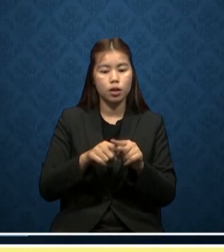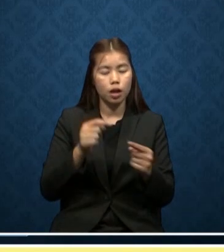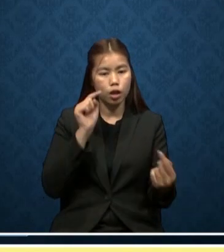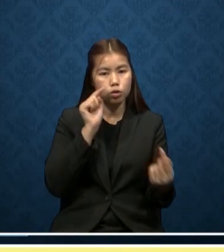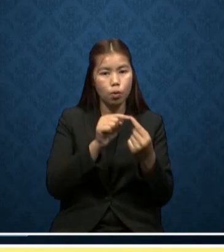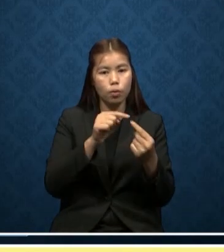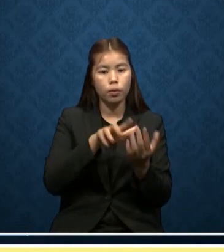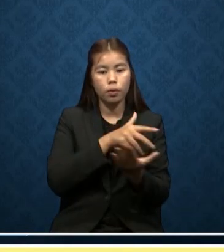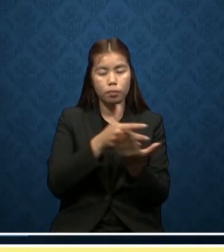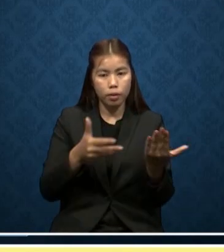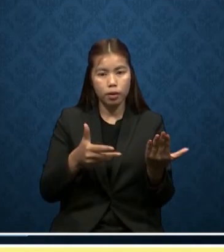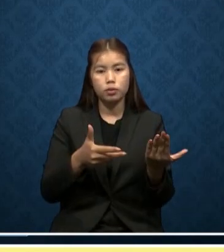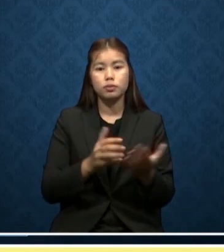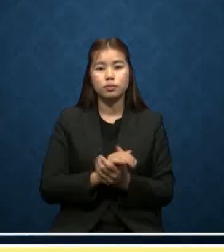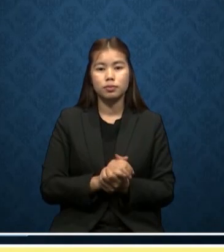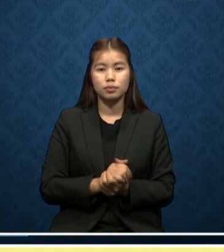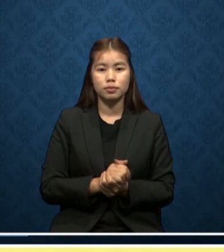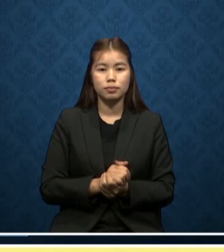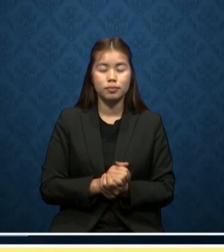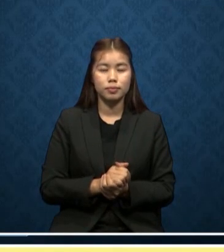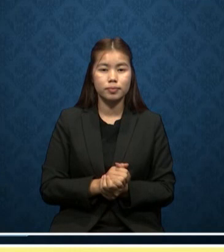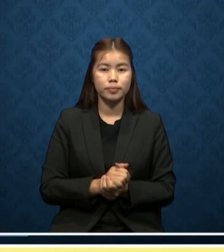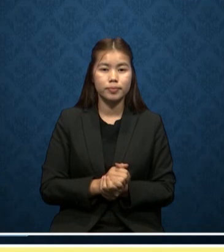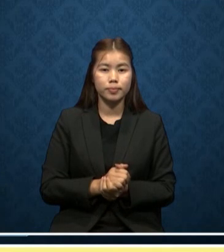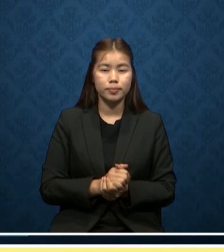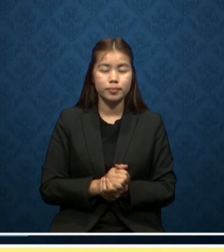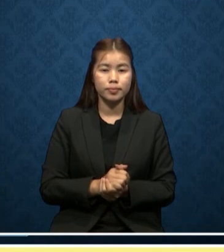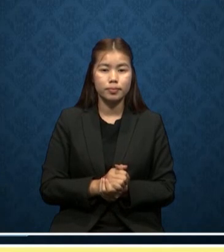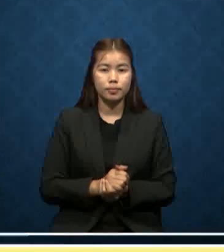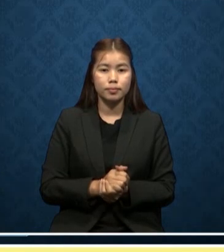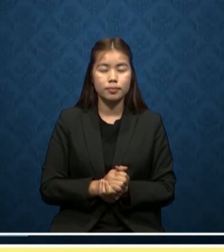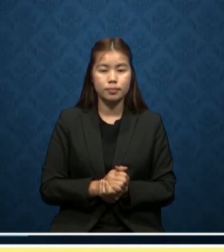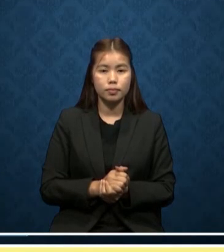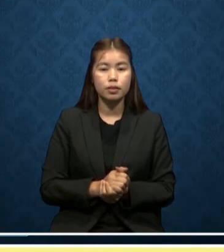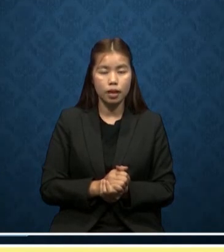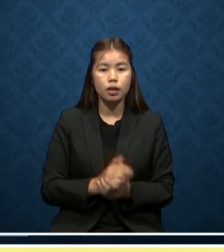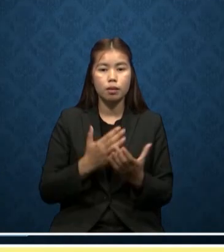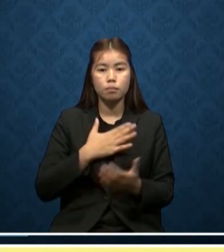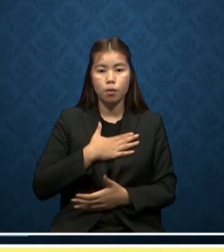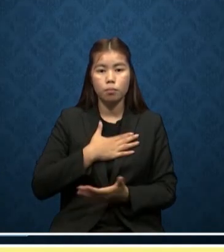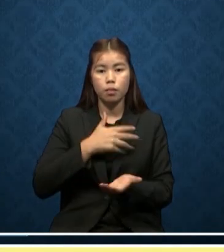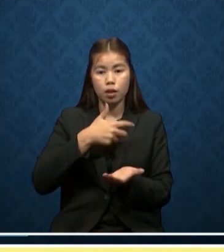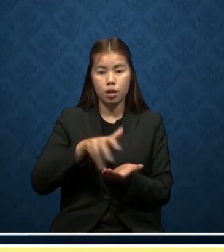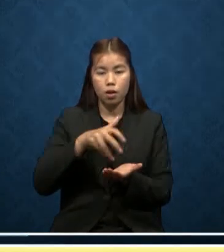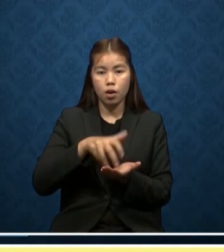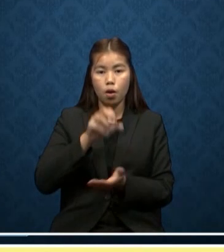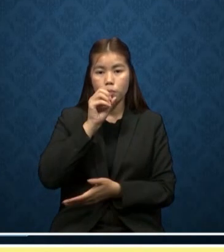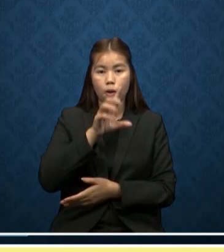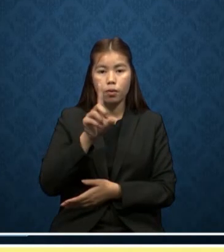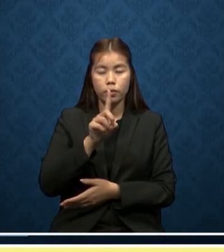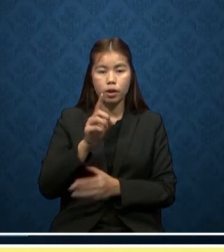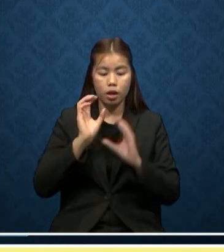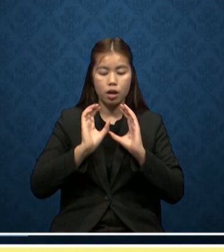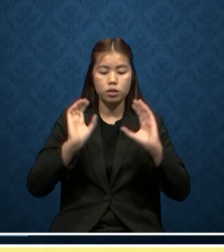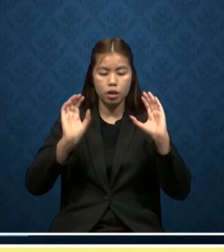ของแผนเห็นว่าอ่าก็ผมได้กล่าวไปแล้วว่าข้าราชการก็ต้องอบ